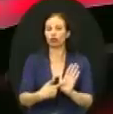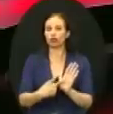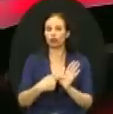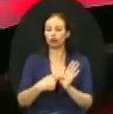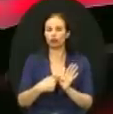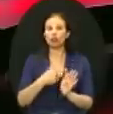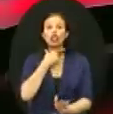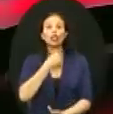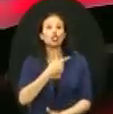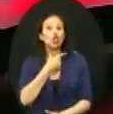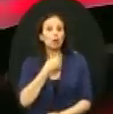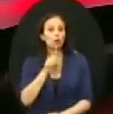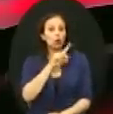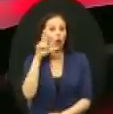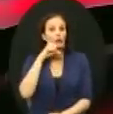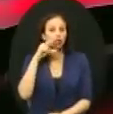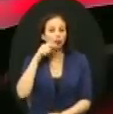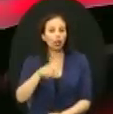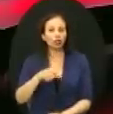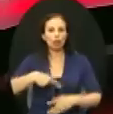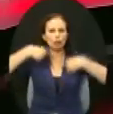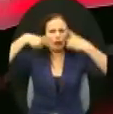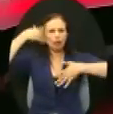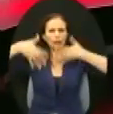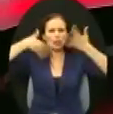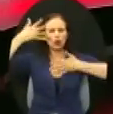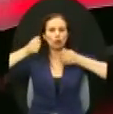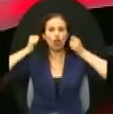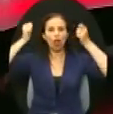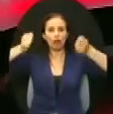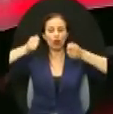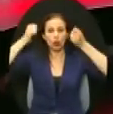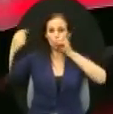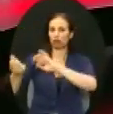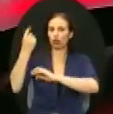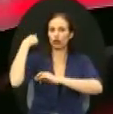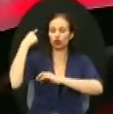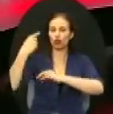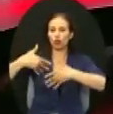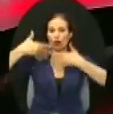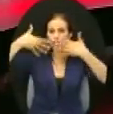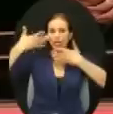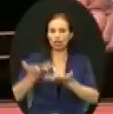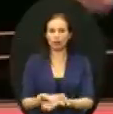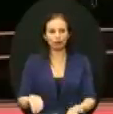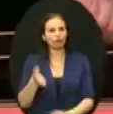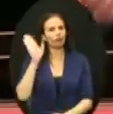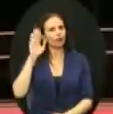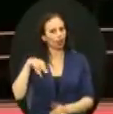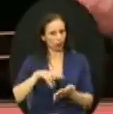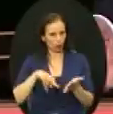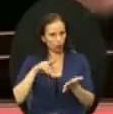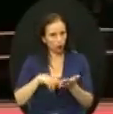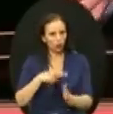לצידם של עולי אתיופיה במהלך הימים הסוערים של ההפגנות אך לפני שבוע 10 ימים. בין היתר היו תוכניות רבות